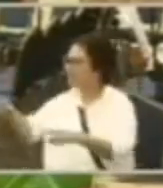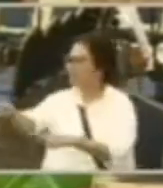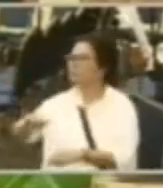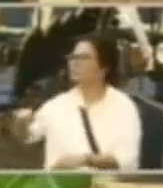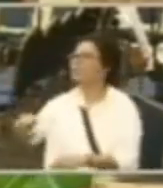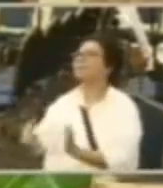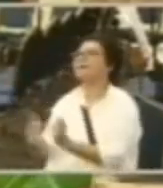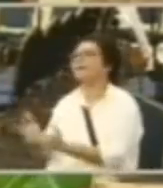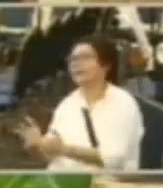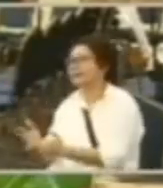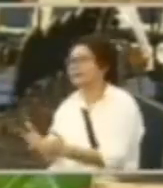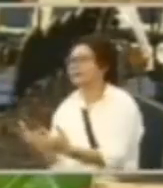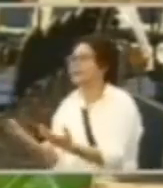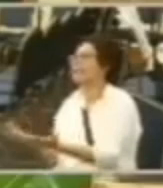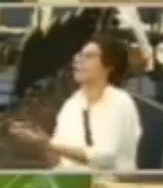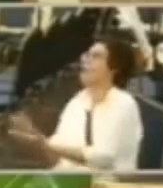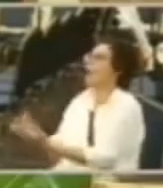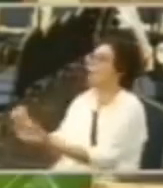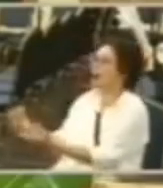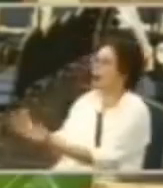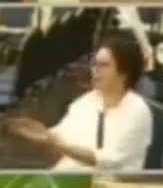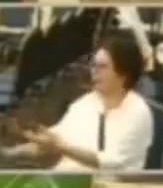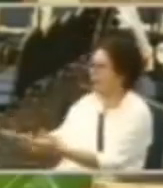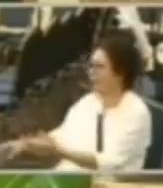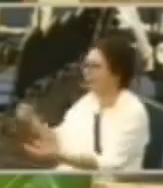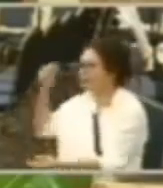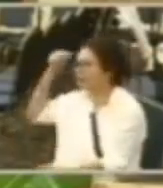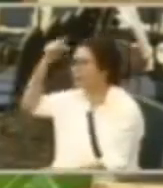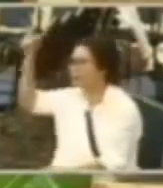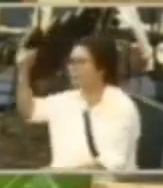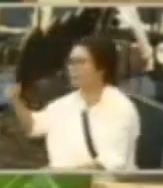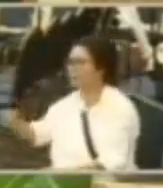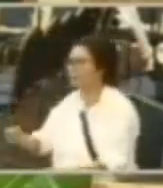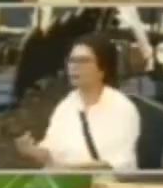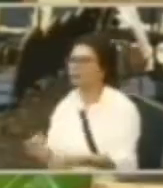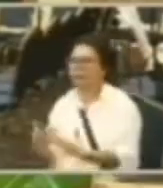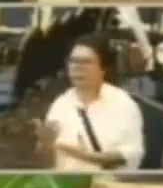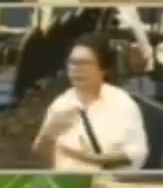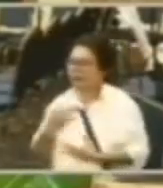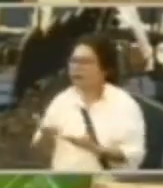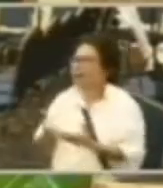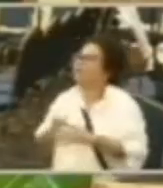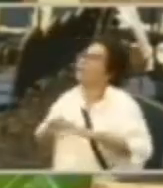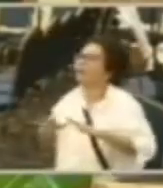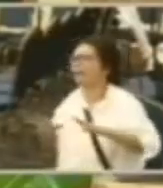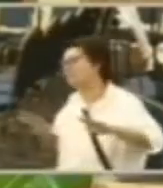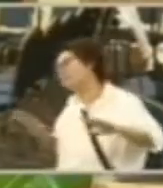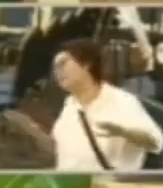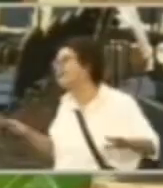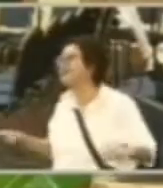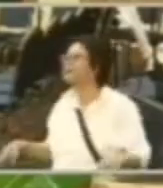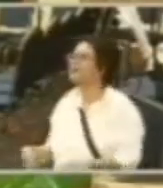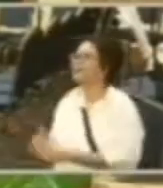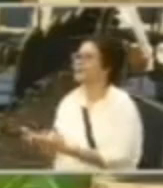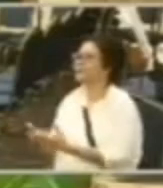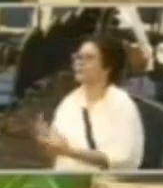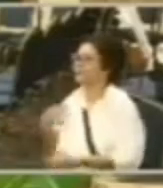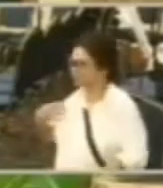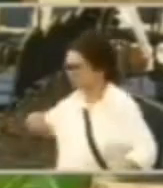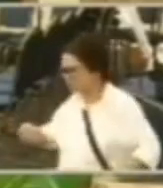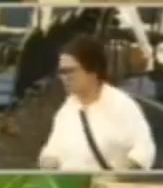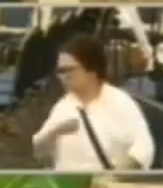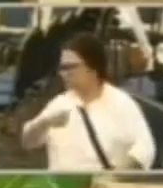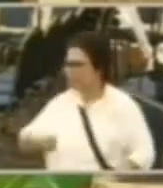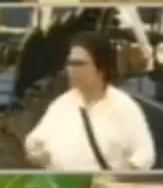Maaf, saya mau mengatakan apa? Anak-anak ini masih berpikir, saya nyaman, saya enak. Saya dengan teman bisa membunuh kebosanan